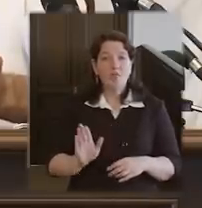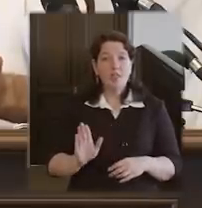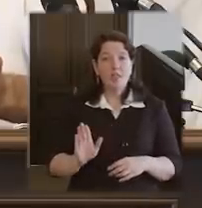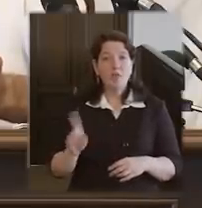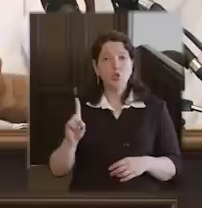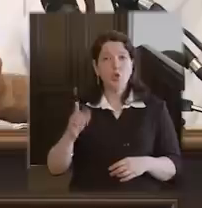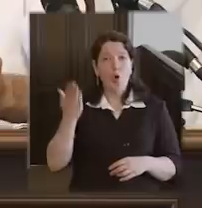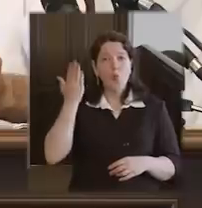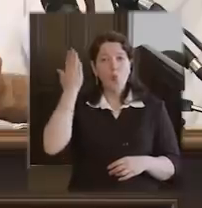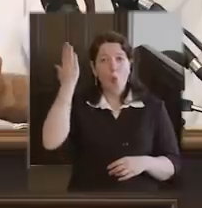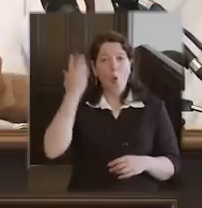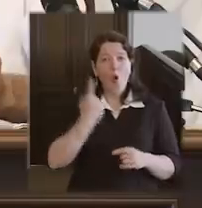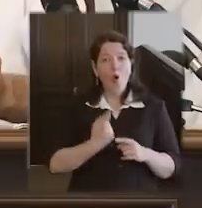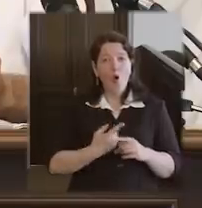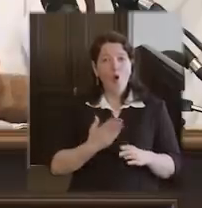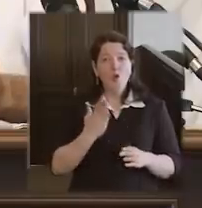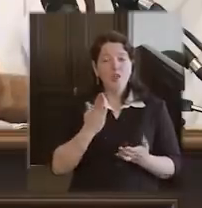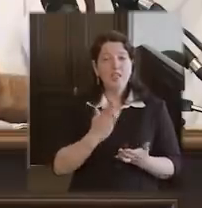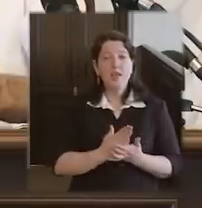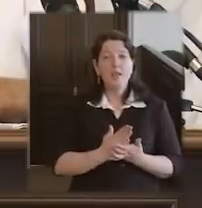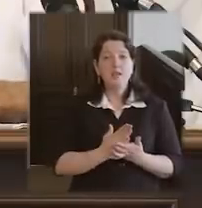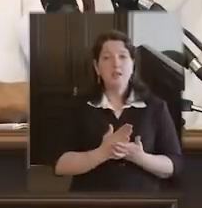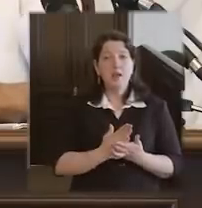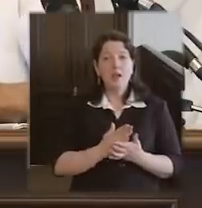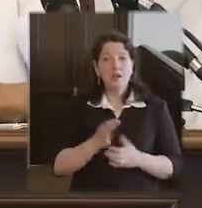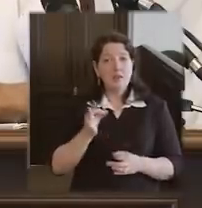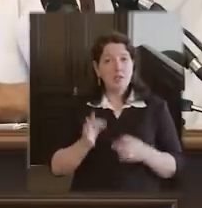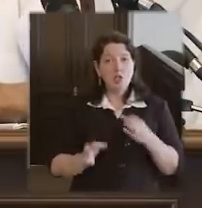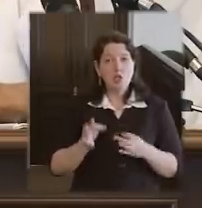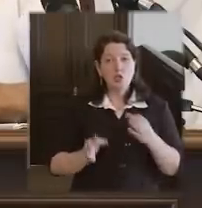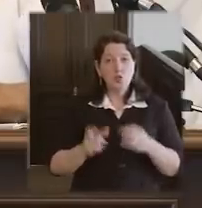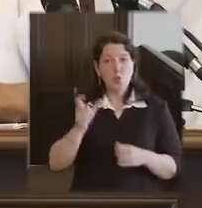Несправедливость Бог есть, не судья,